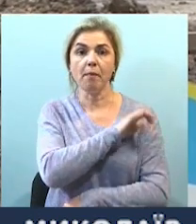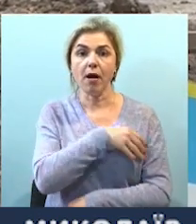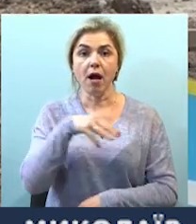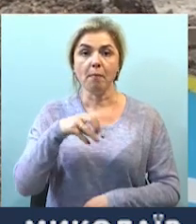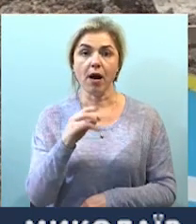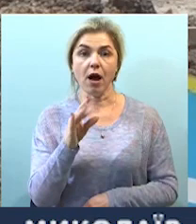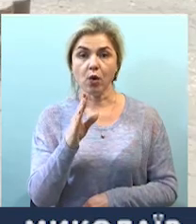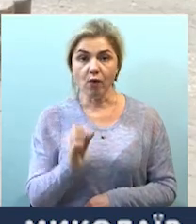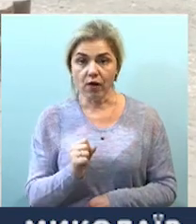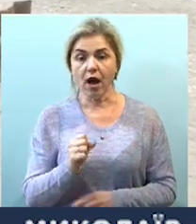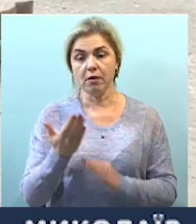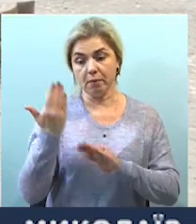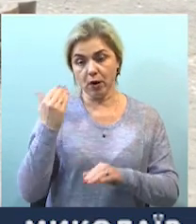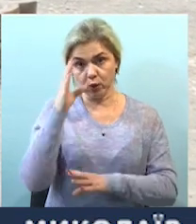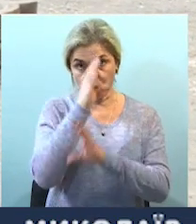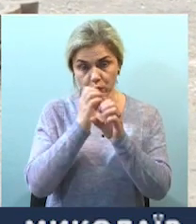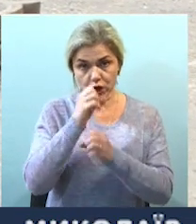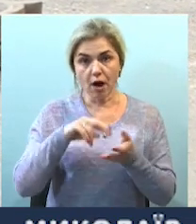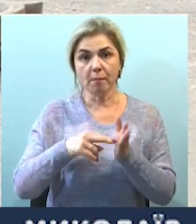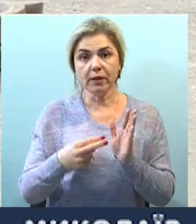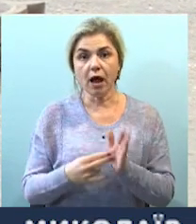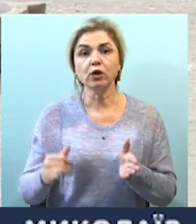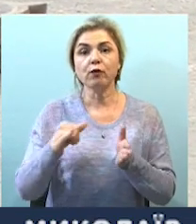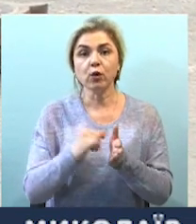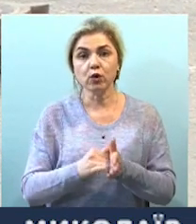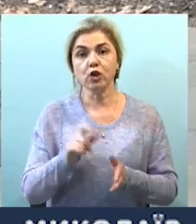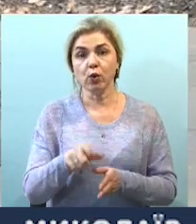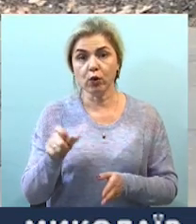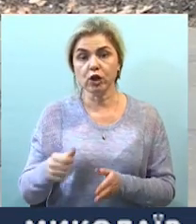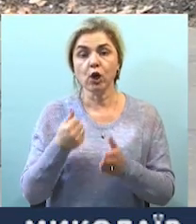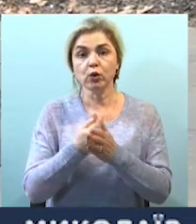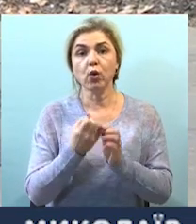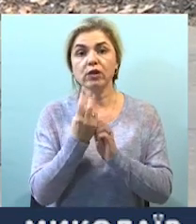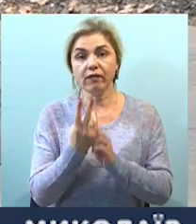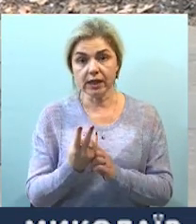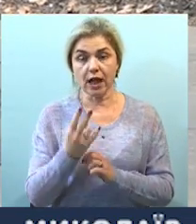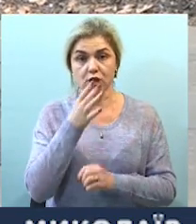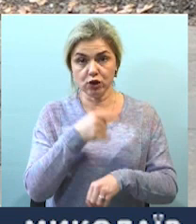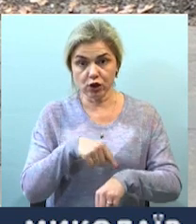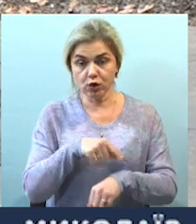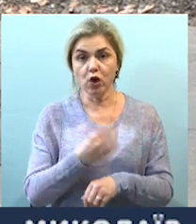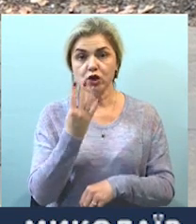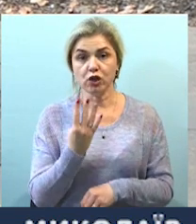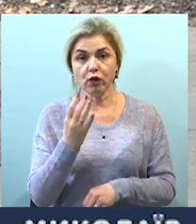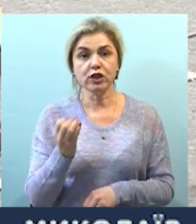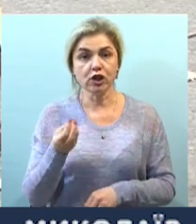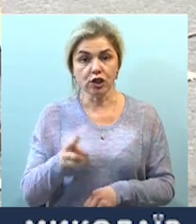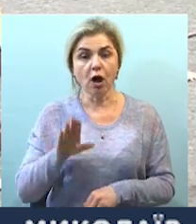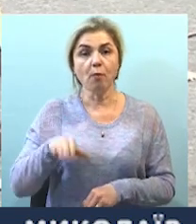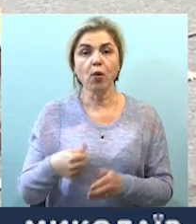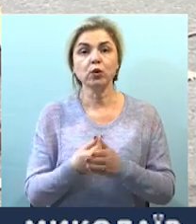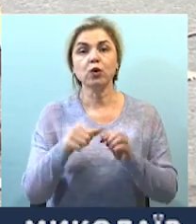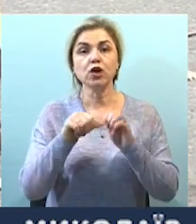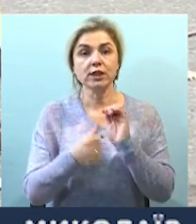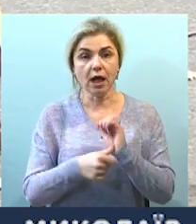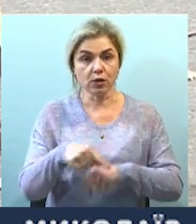відбуваються з минулої ночі. Планувалось підключити споживачів до тепла до 12-ї години 4 січня, потім до 16-ї години, а